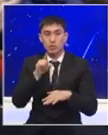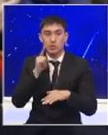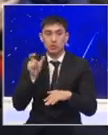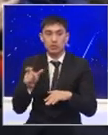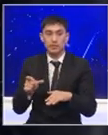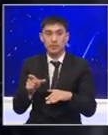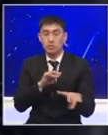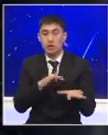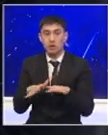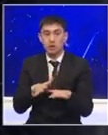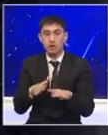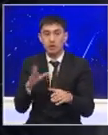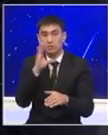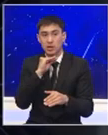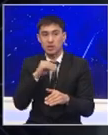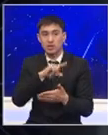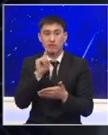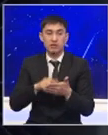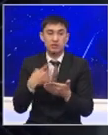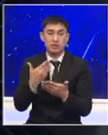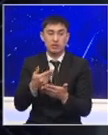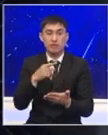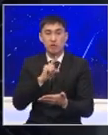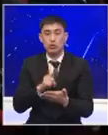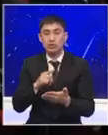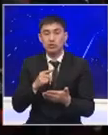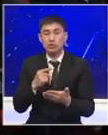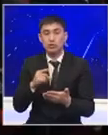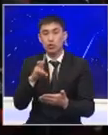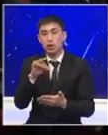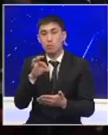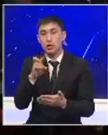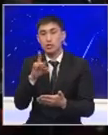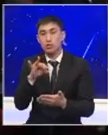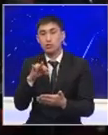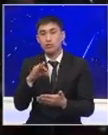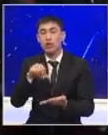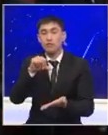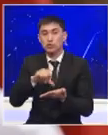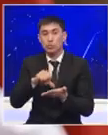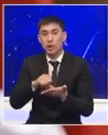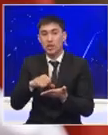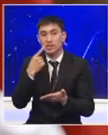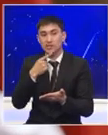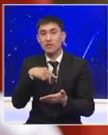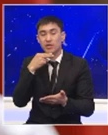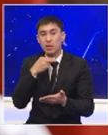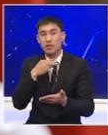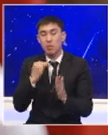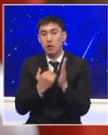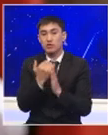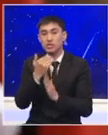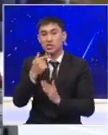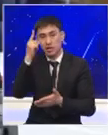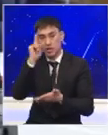в рамках мероприятия Они смогли сдавать волнующие их вопросы в свою очередь Нурлан Божий гитулу своим выступлении акцентировала внимание на